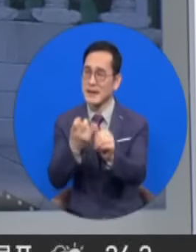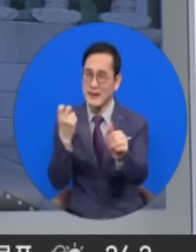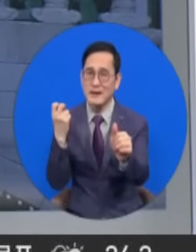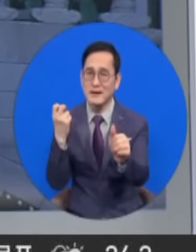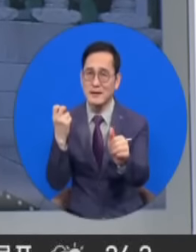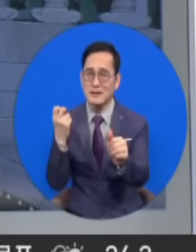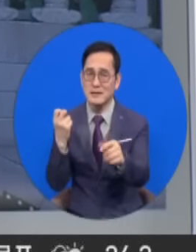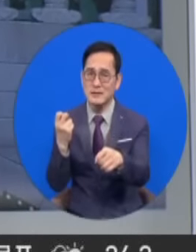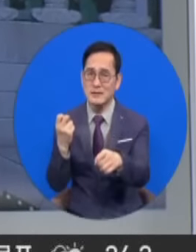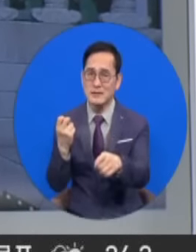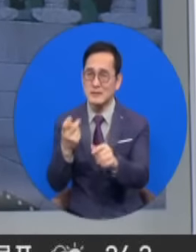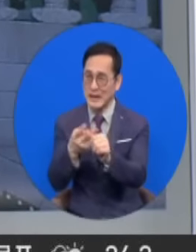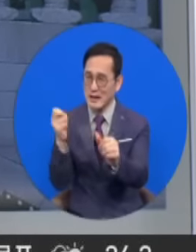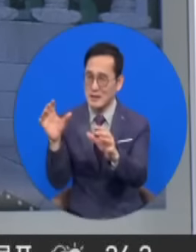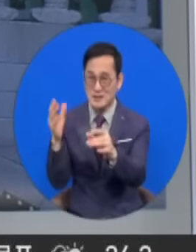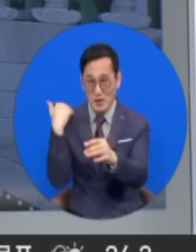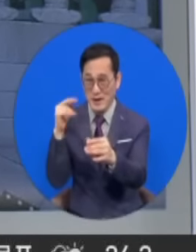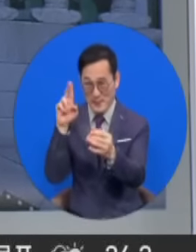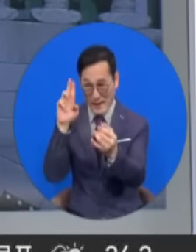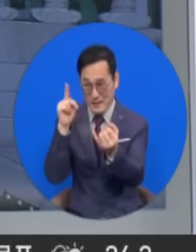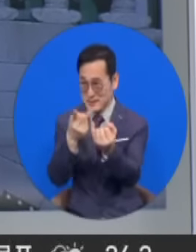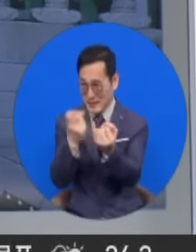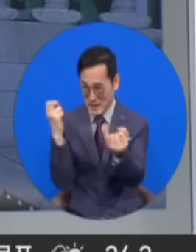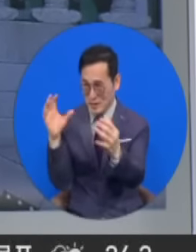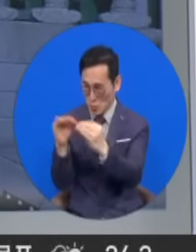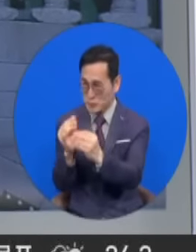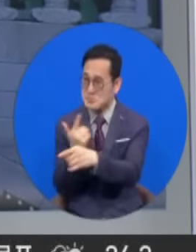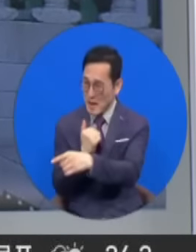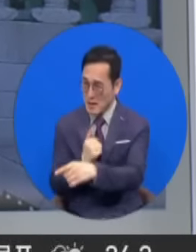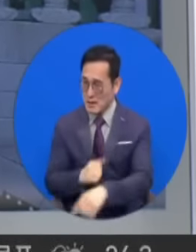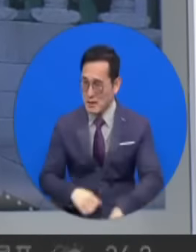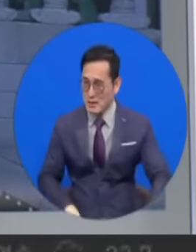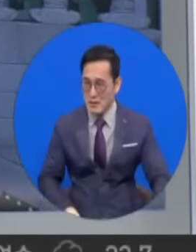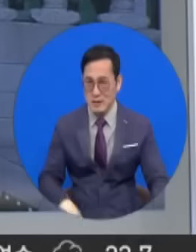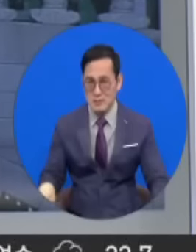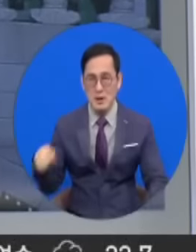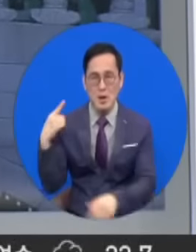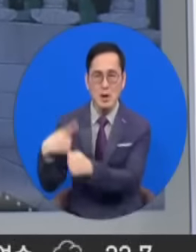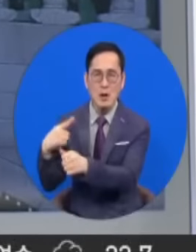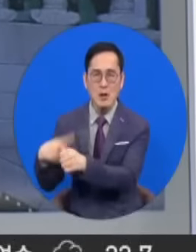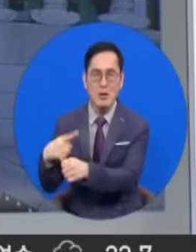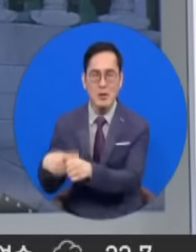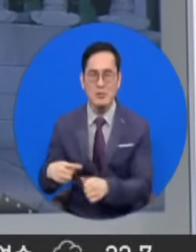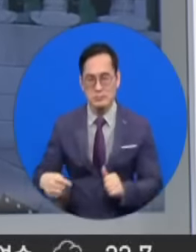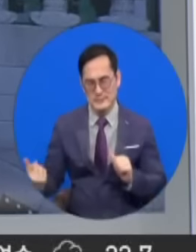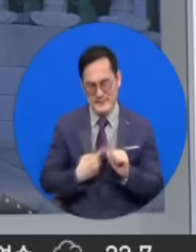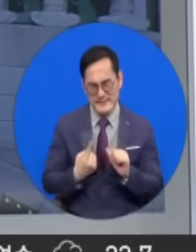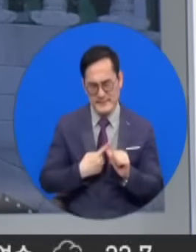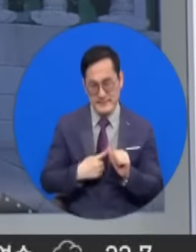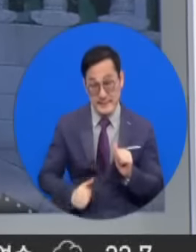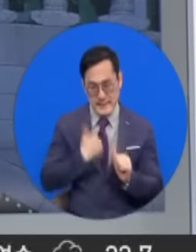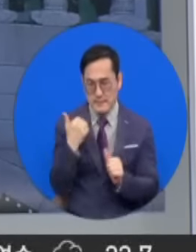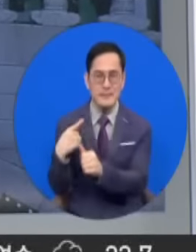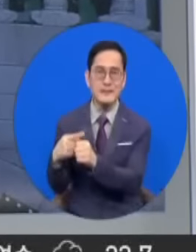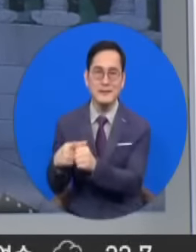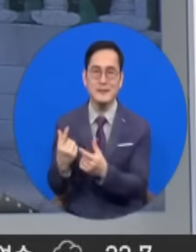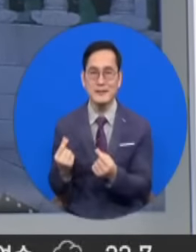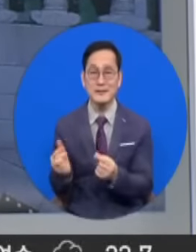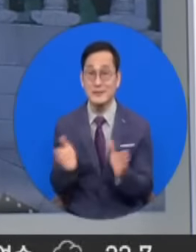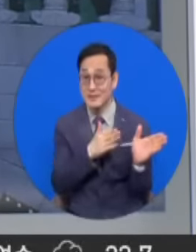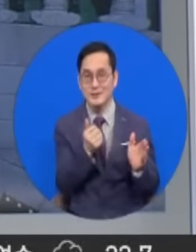부적절하다라는 지적도 있었다라는 말씀 드리겠습니다. 전당대회 과열 양상입니다. 그런가 하면 한동훈 후보와 나경원 후보